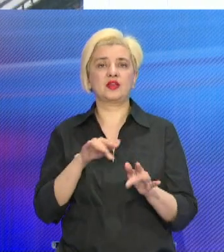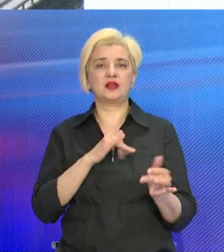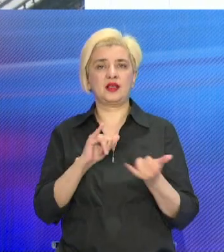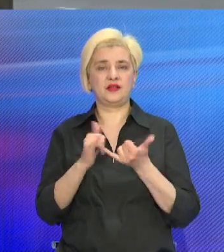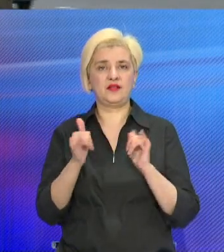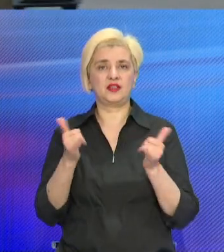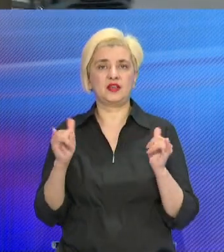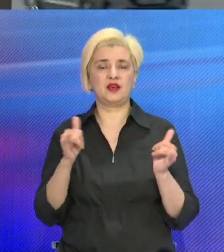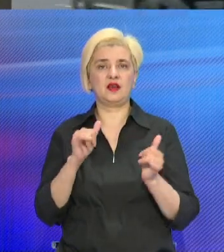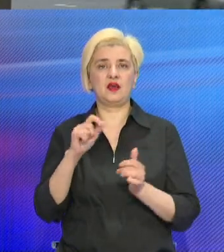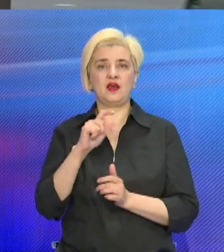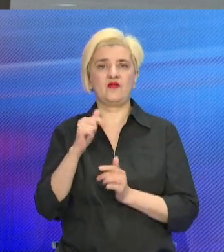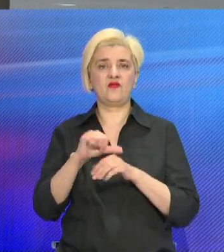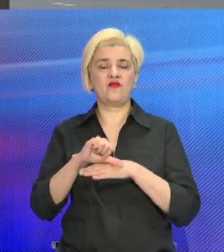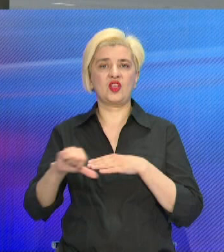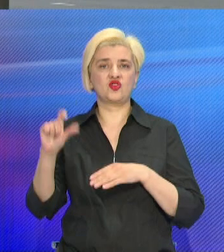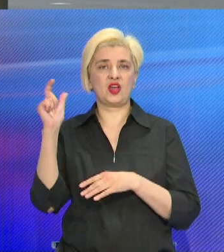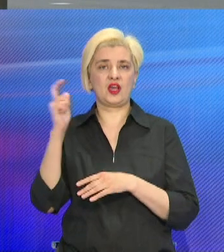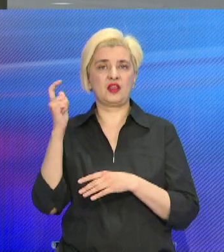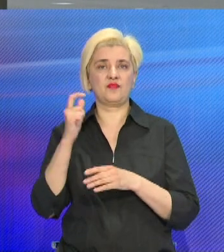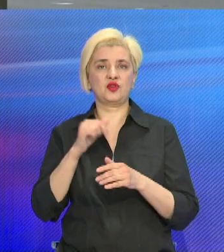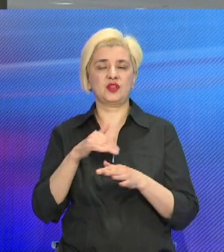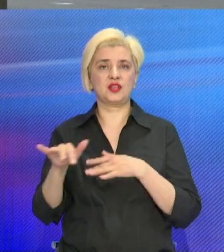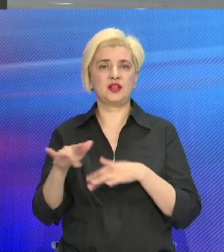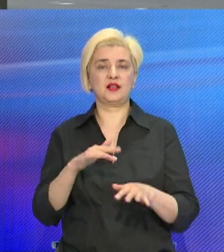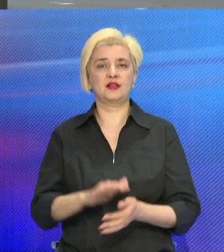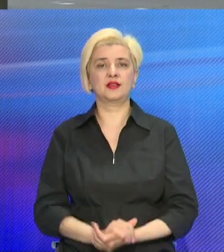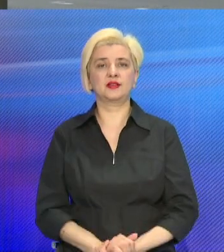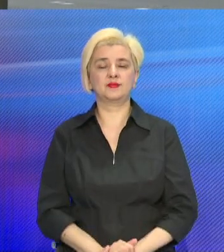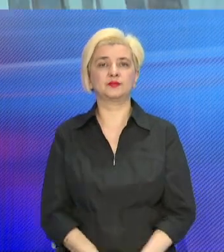часавых норм пропуску фур і эфектыўнага правядзення кантролю.